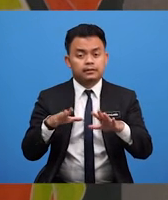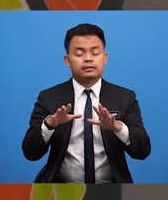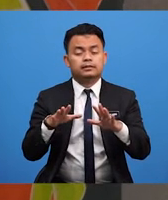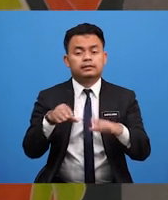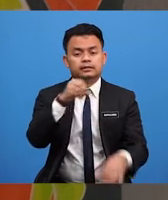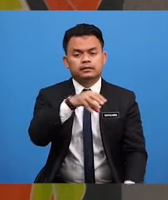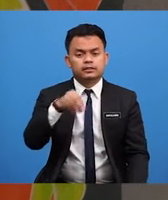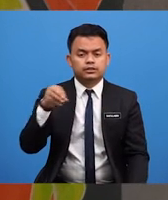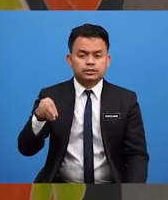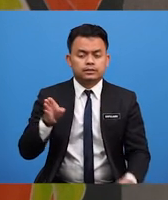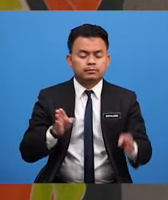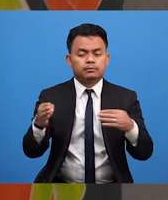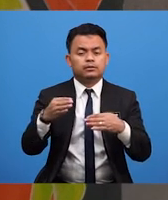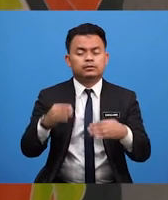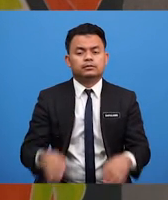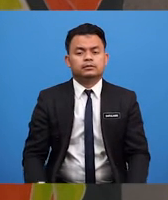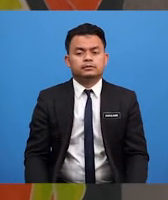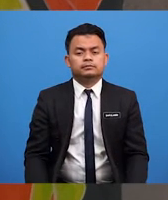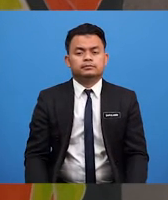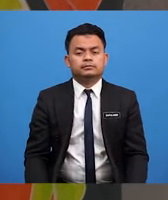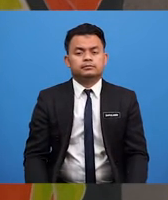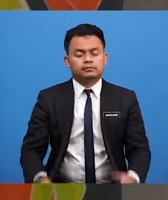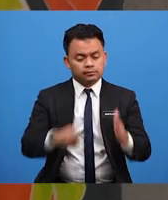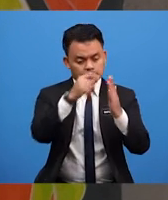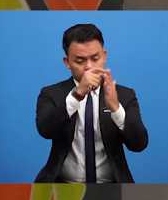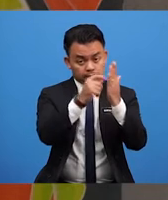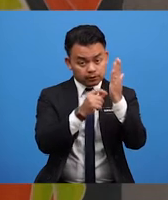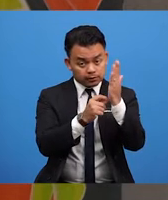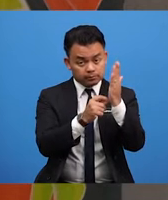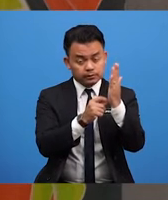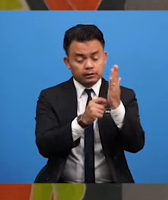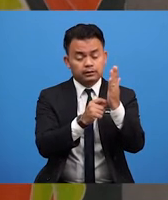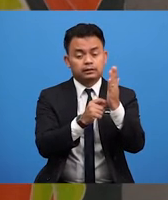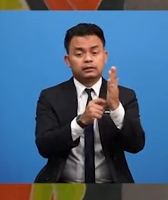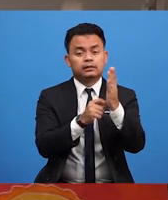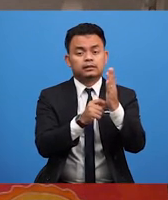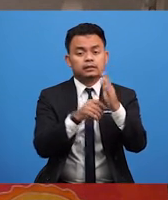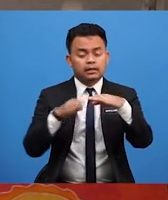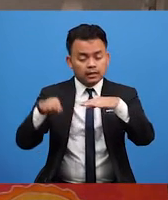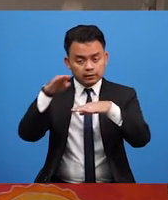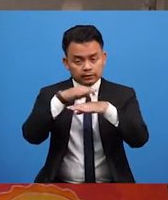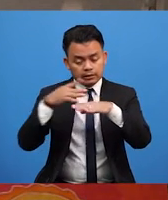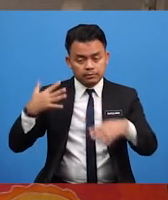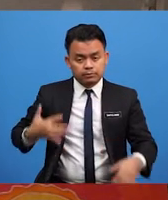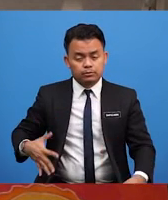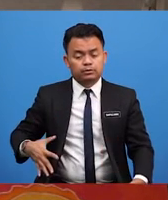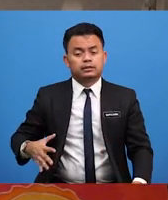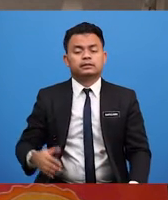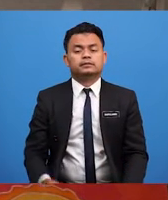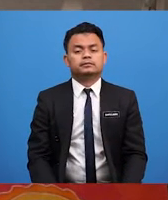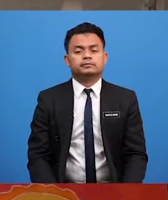atas permukaan kain mengikut saiz corak yang telah dirancang. Pastikan